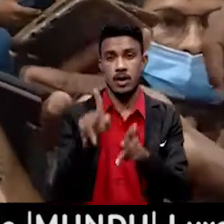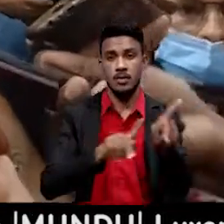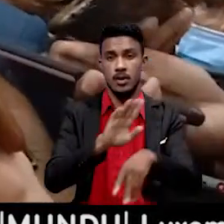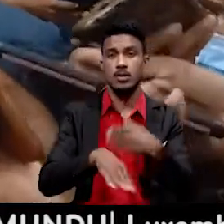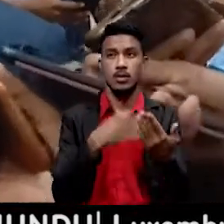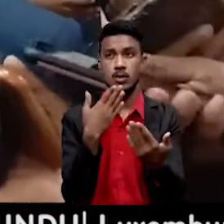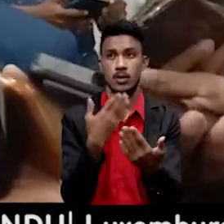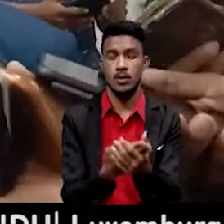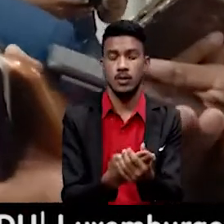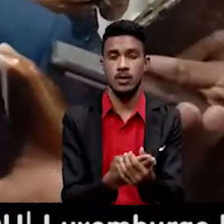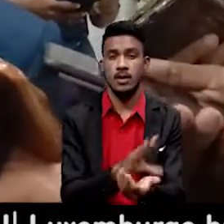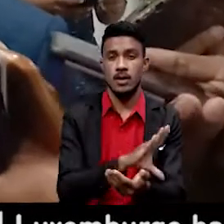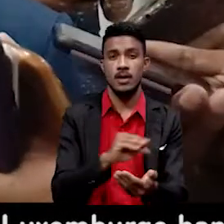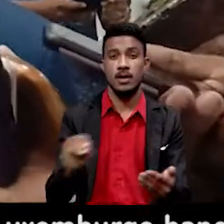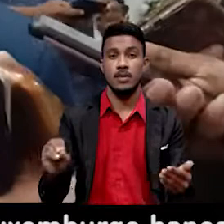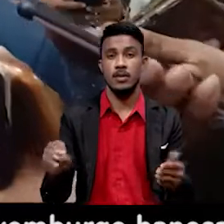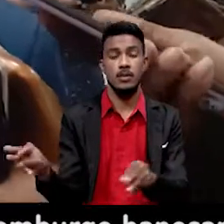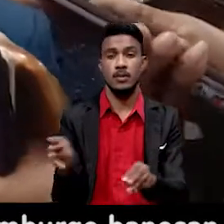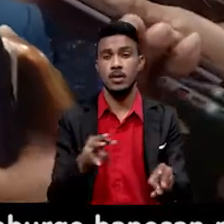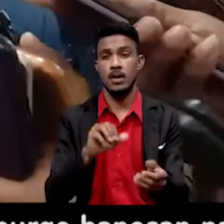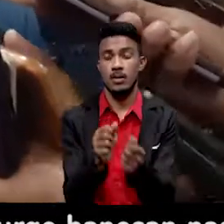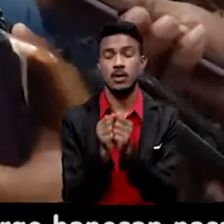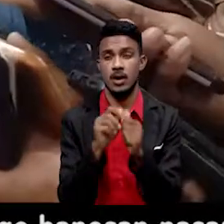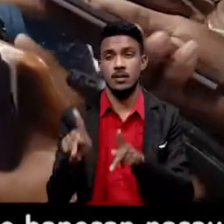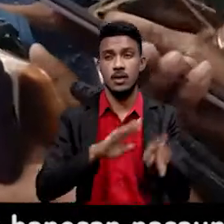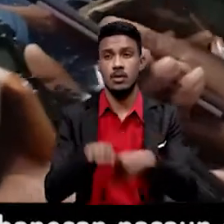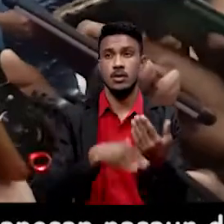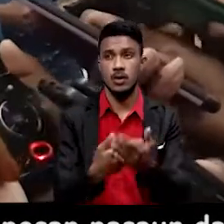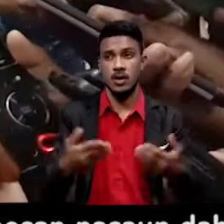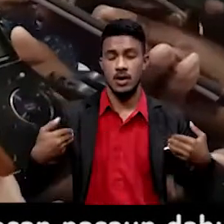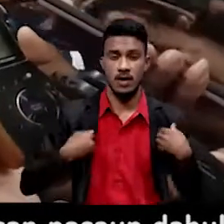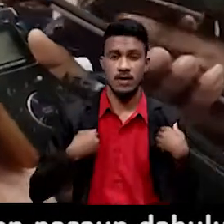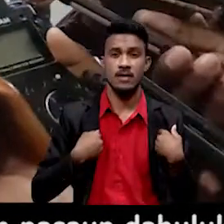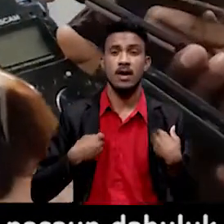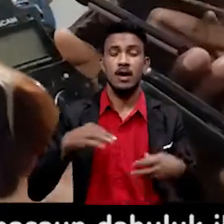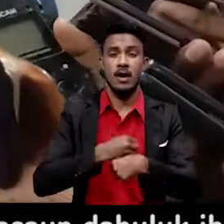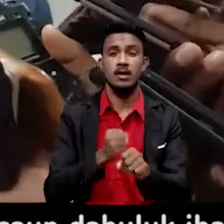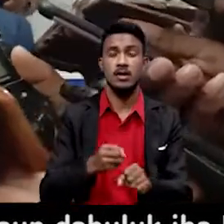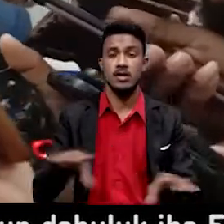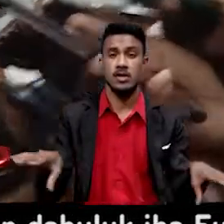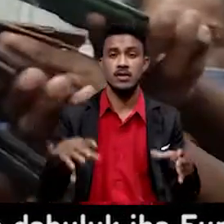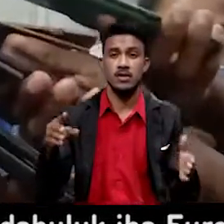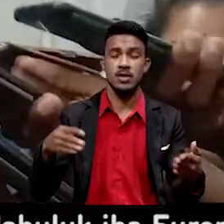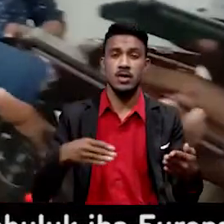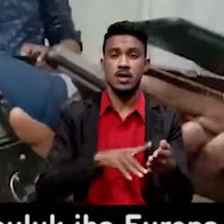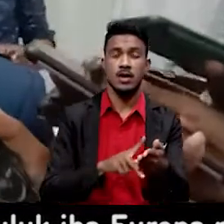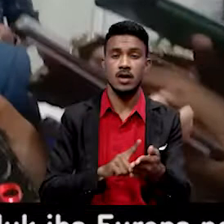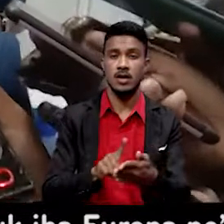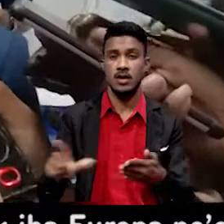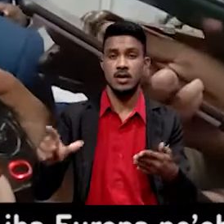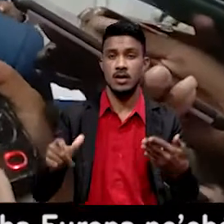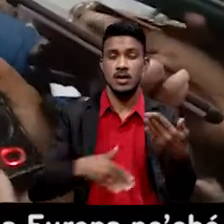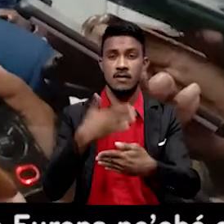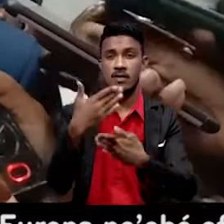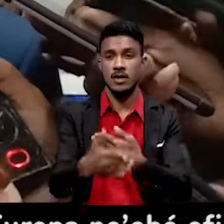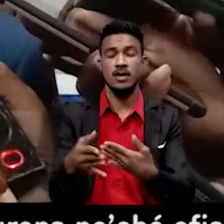mos sila aku mau dai moto tu atau emoto tu ia mire mak hau servisu ia frontline ia pati ini terpaksa akumulasi